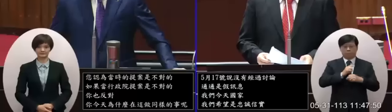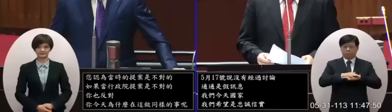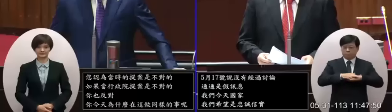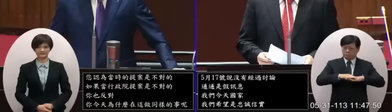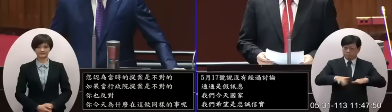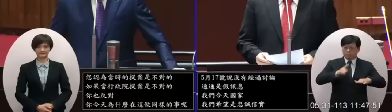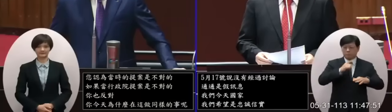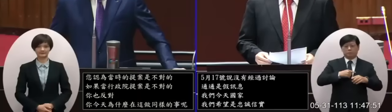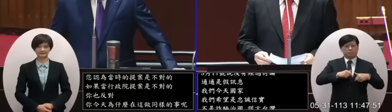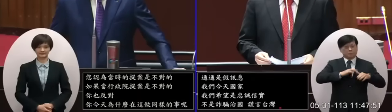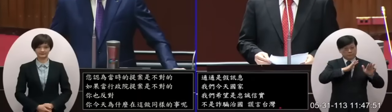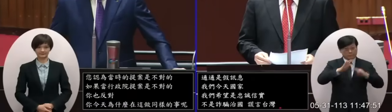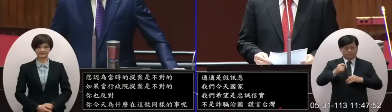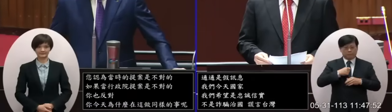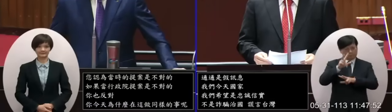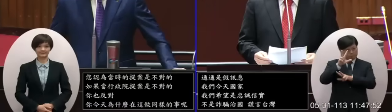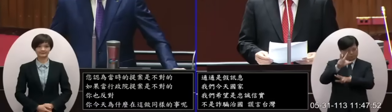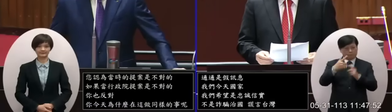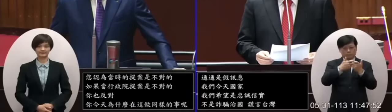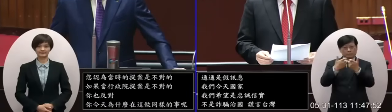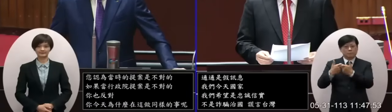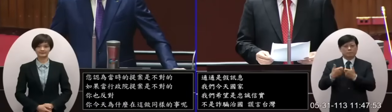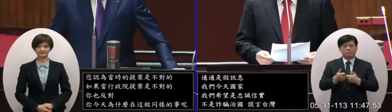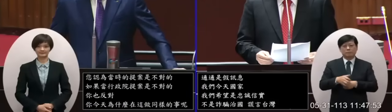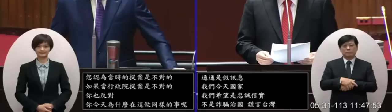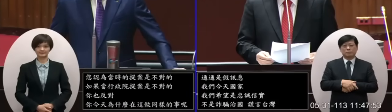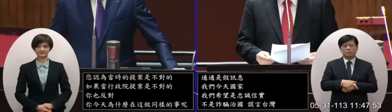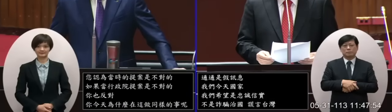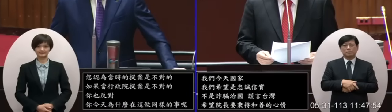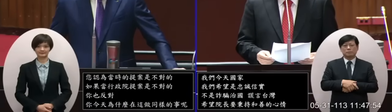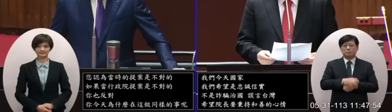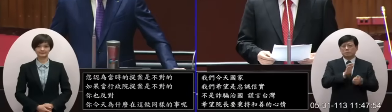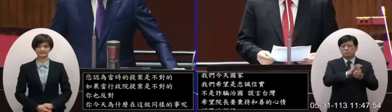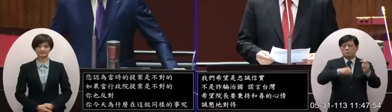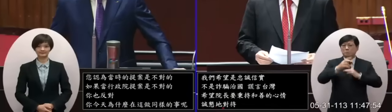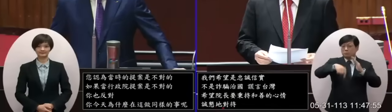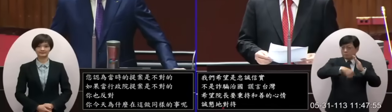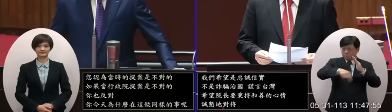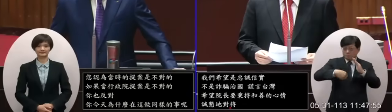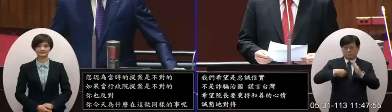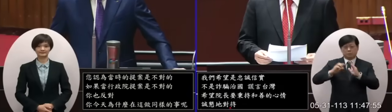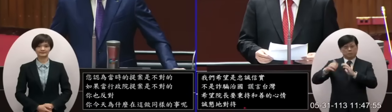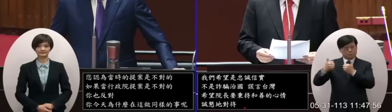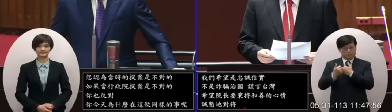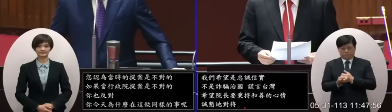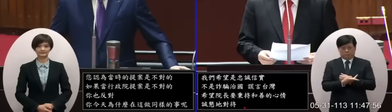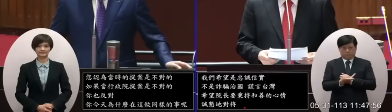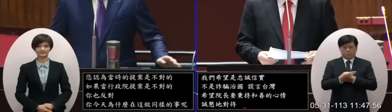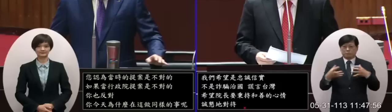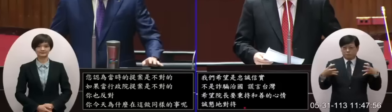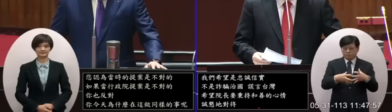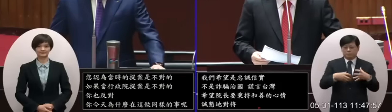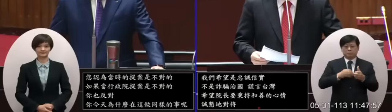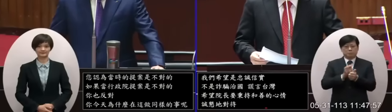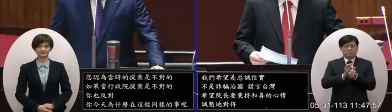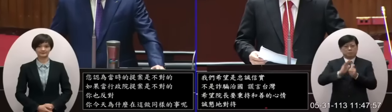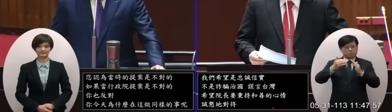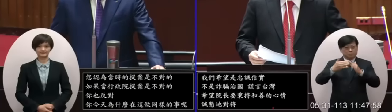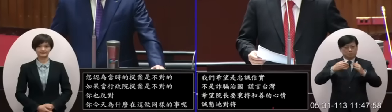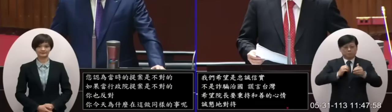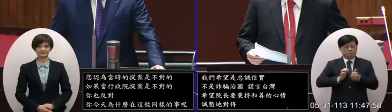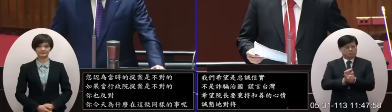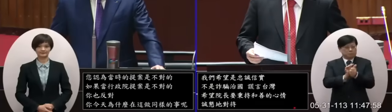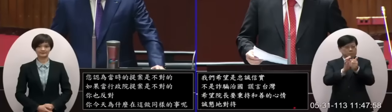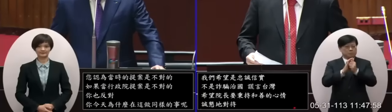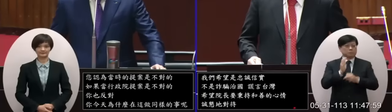情，诚恳的对待，让行政院跟国会，我们一起为国家来推动福国利民的